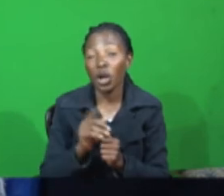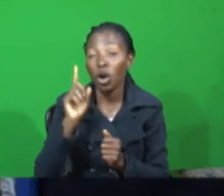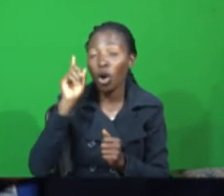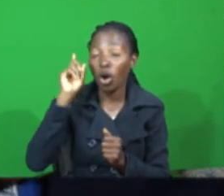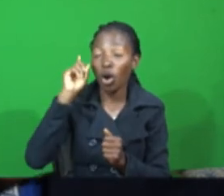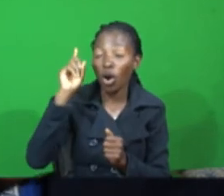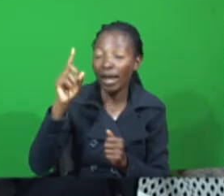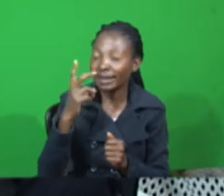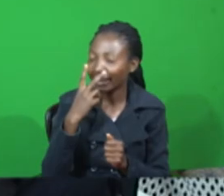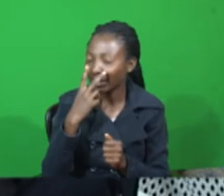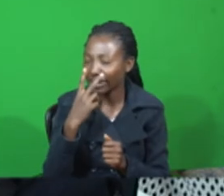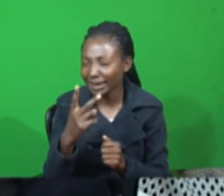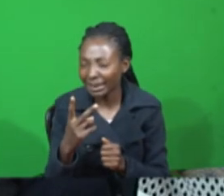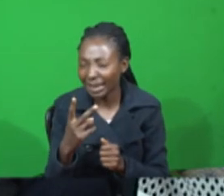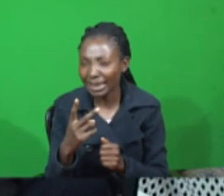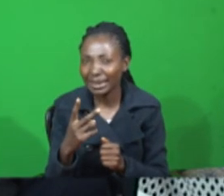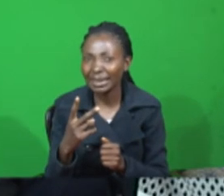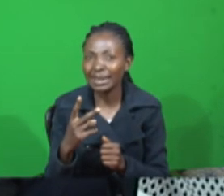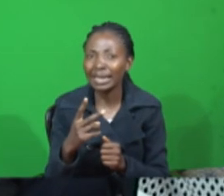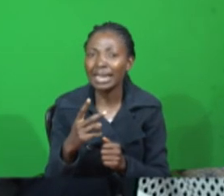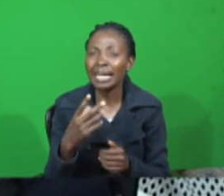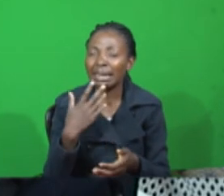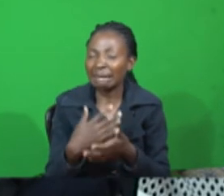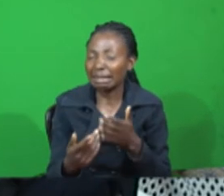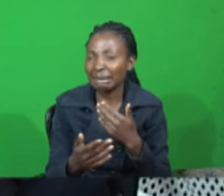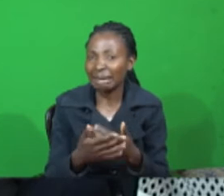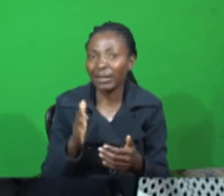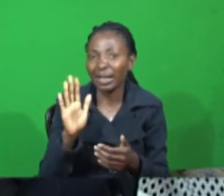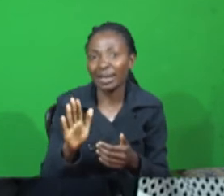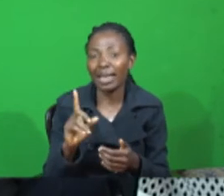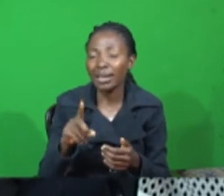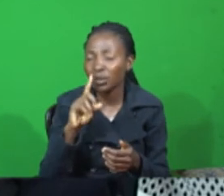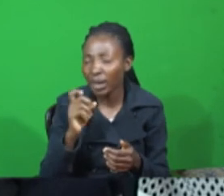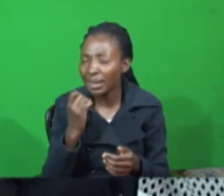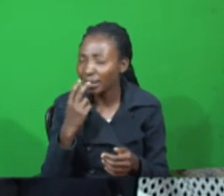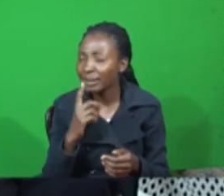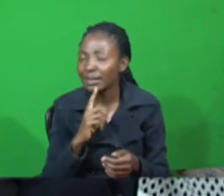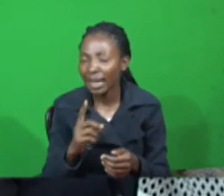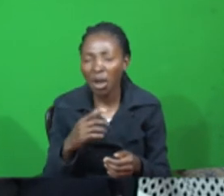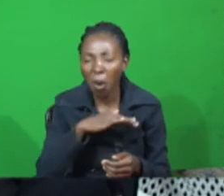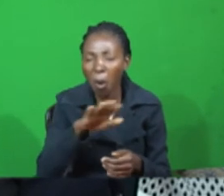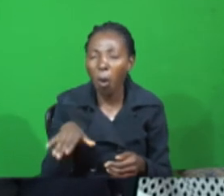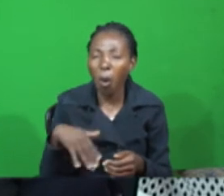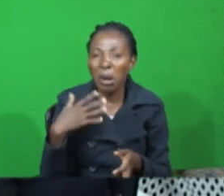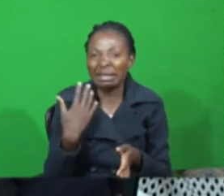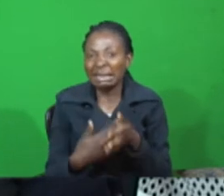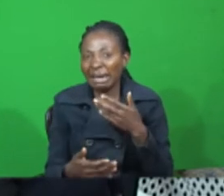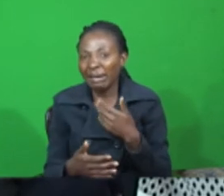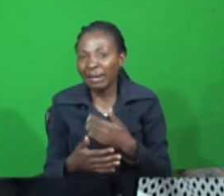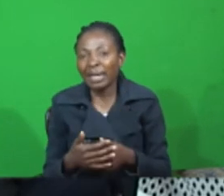Mwari anochirechedza kutambudzika kwemunhu. Okay. Ndosaka uyu ari kuti kudzungaira kwese kwandinoita